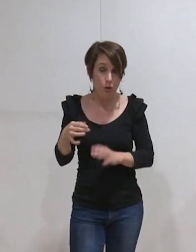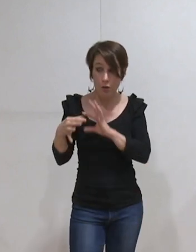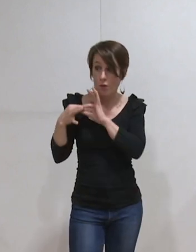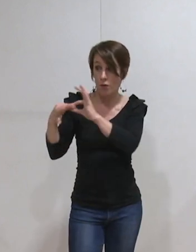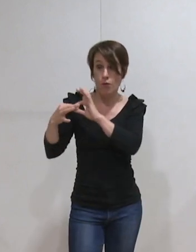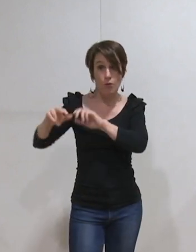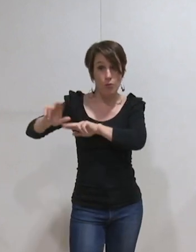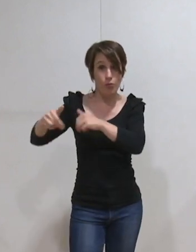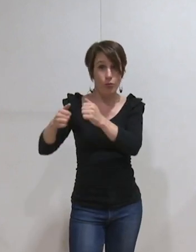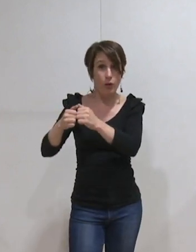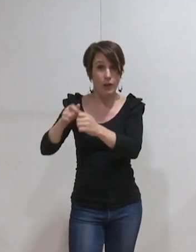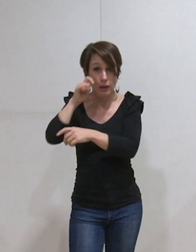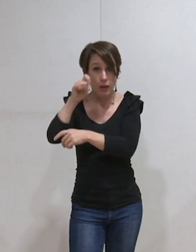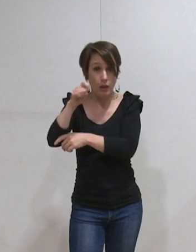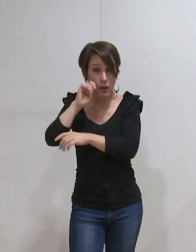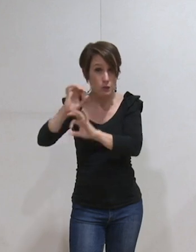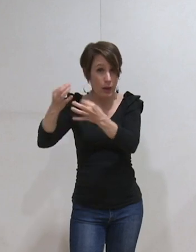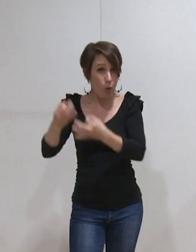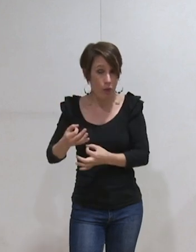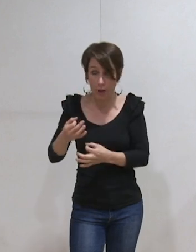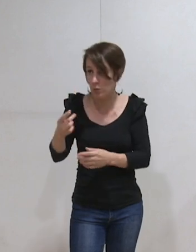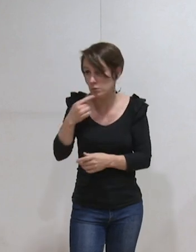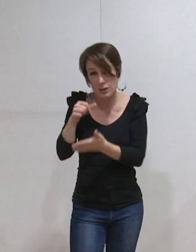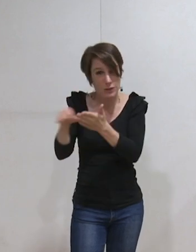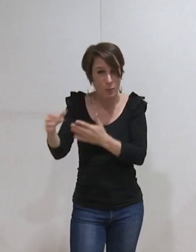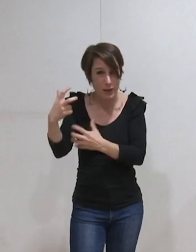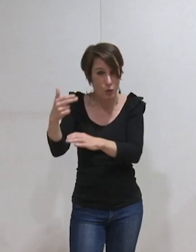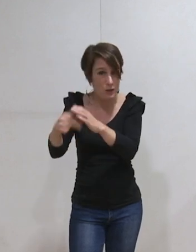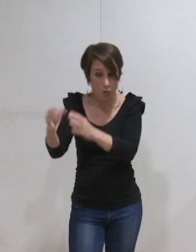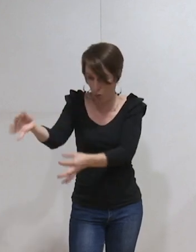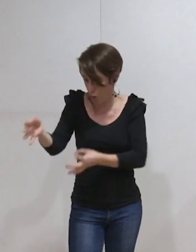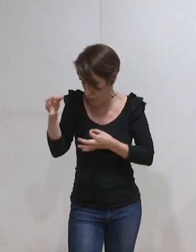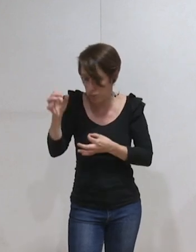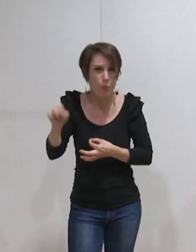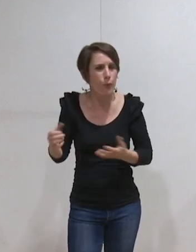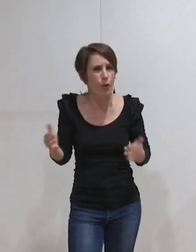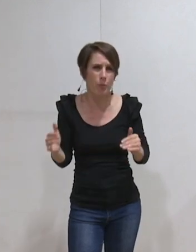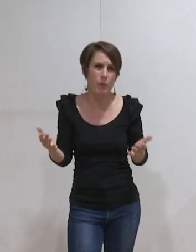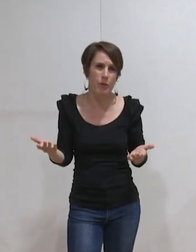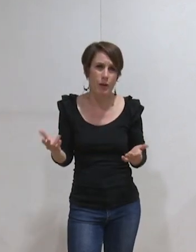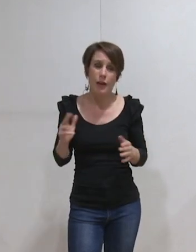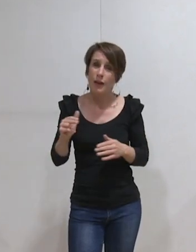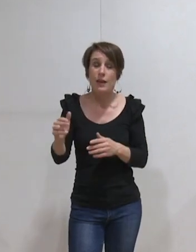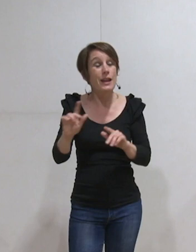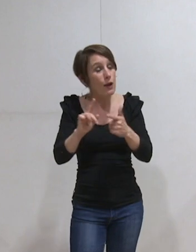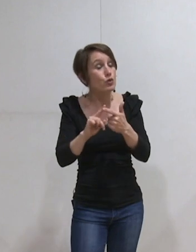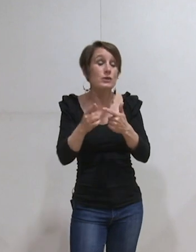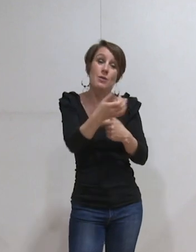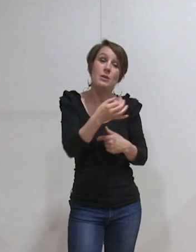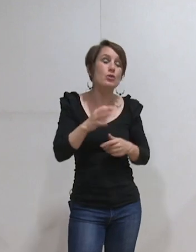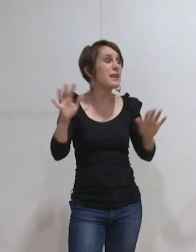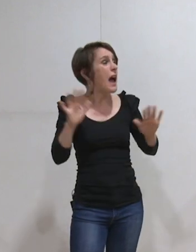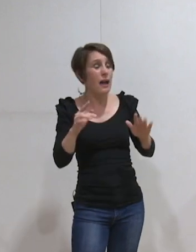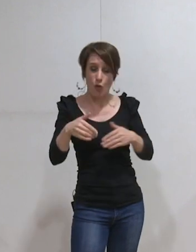avec un expert comptable et que il y aura une situation comptable qui sera faite au fin avril mais c'est ce soir que